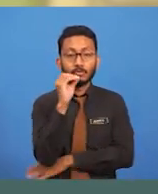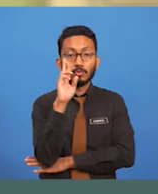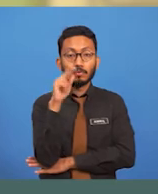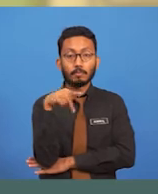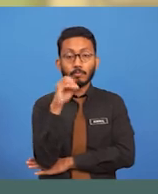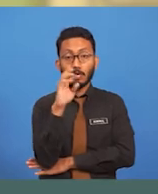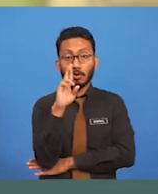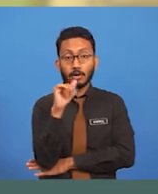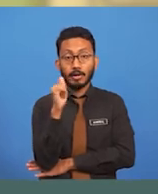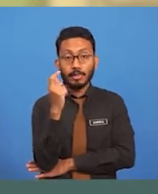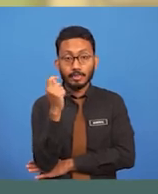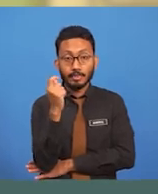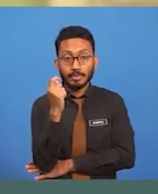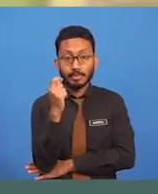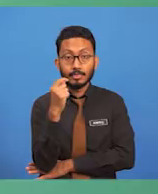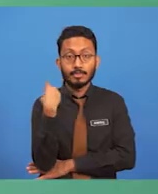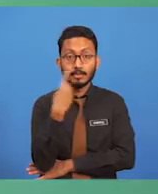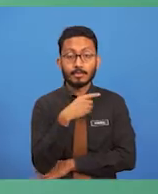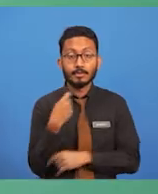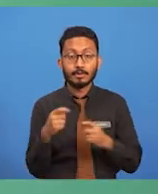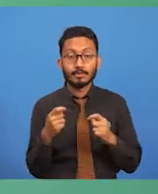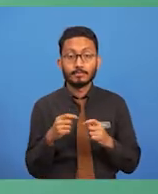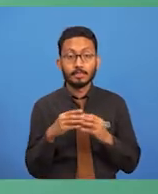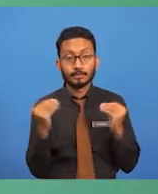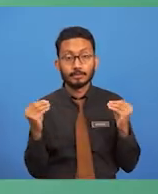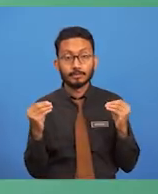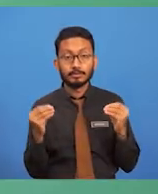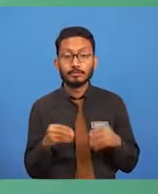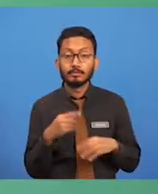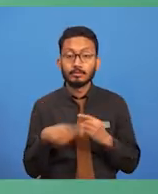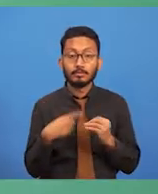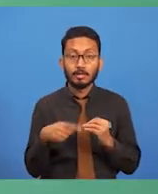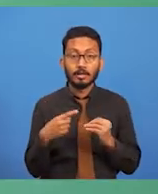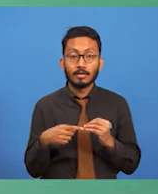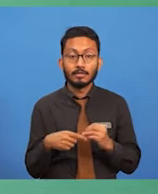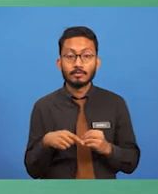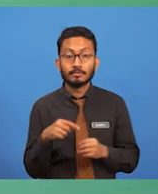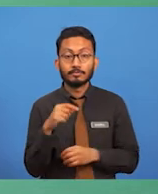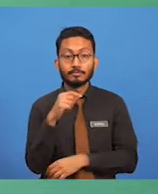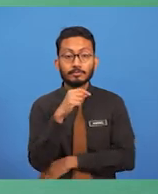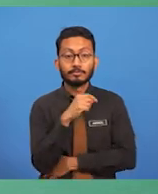telah mempelajari mengenai kepala surat, kad nama,